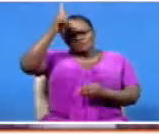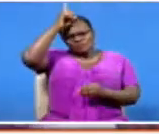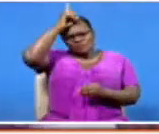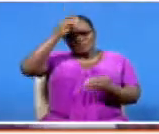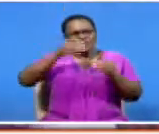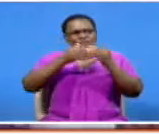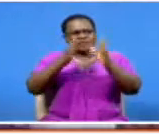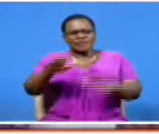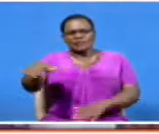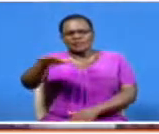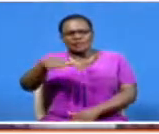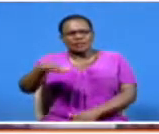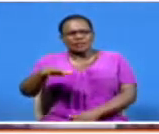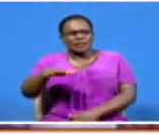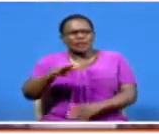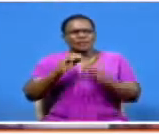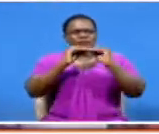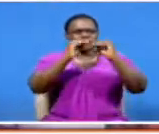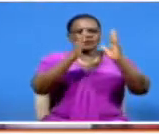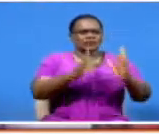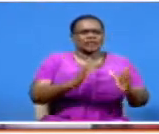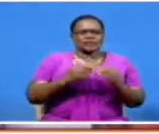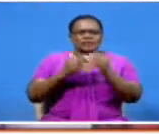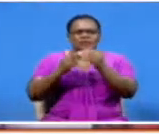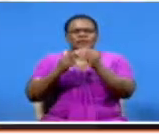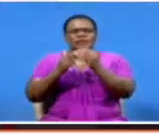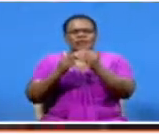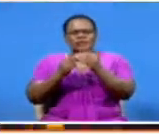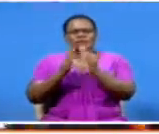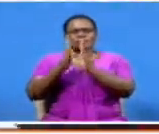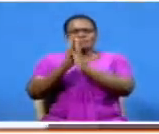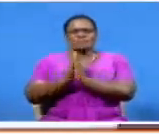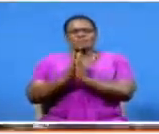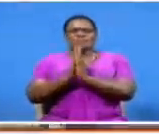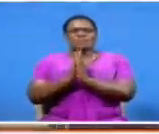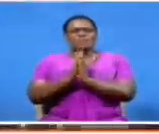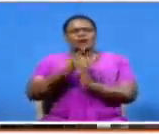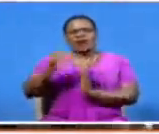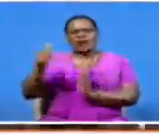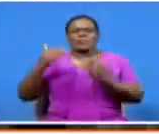viongozi wa jamii hiyo, walimu na viongozi wa kidini miongoni mwa wengine.